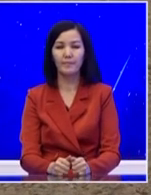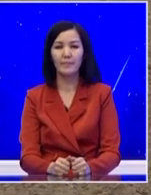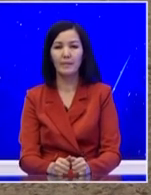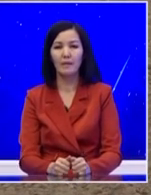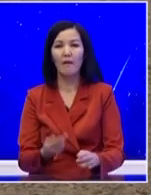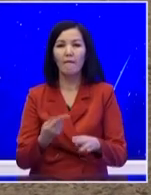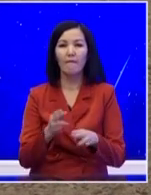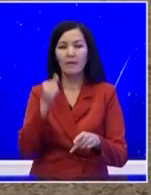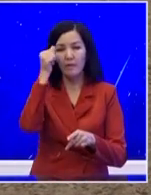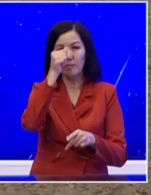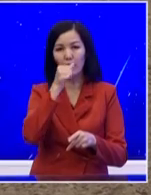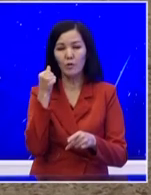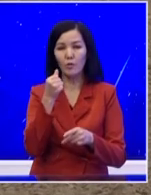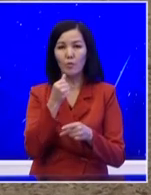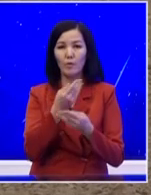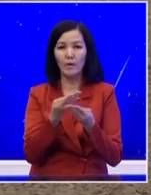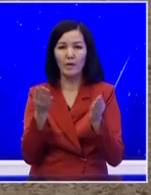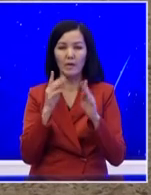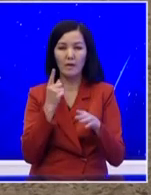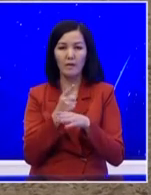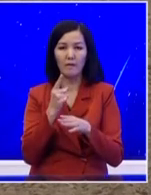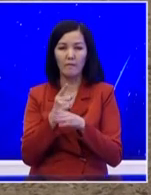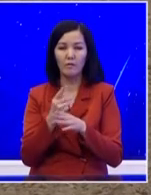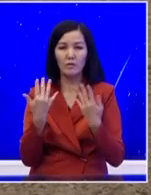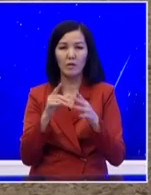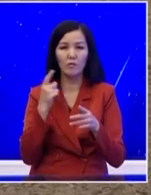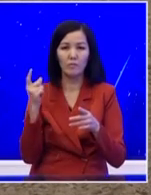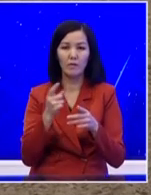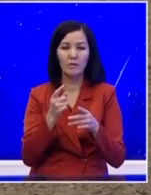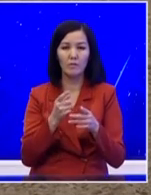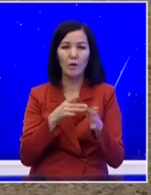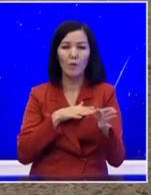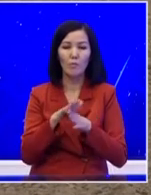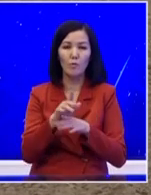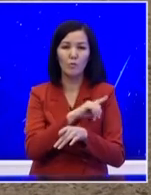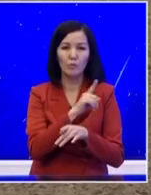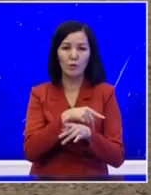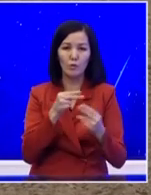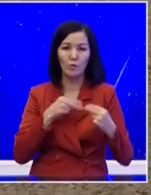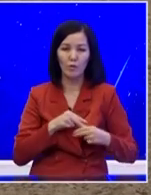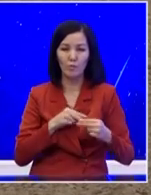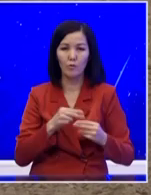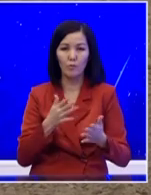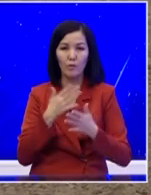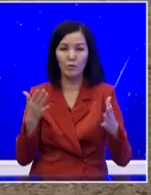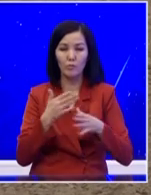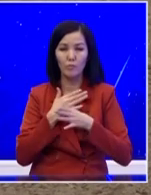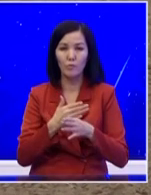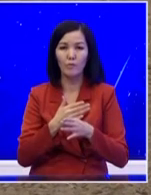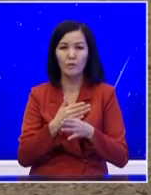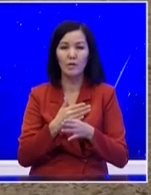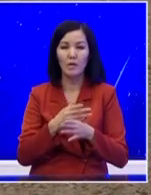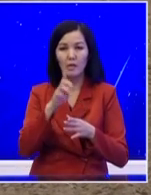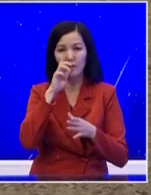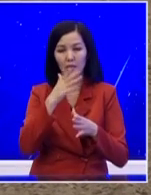В этом году, несмотря на пандемию коронавируса, сельхозтоваропроизводители работают в полную силу. Мы оказываем всяческую помощь. Есть